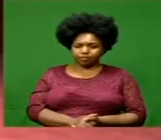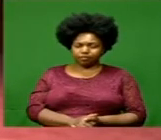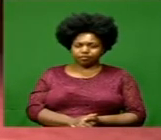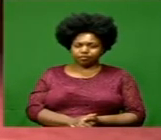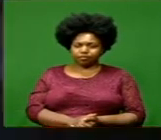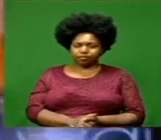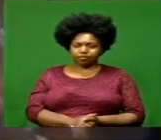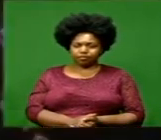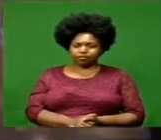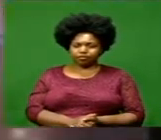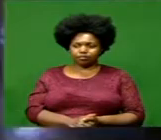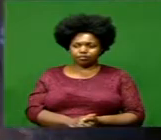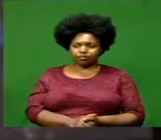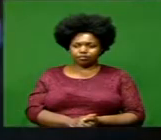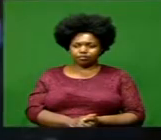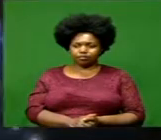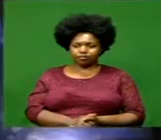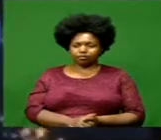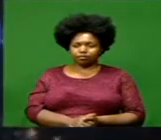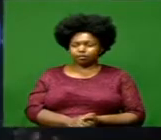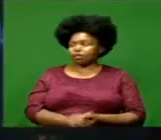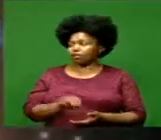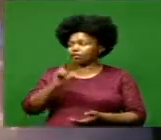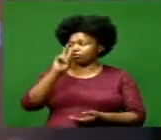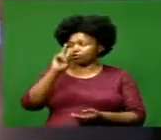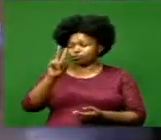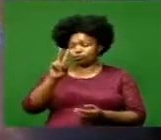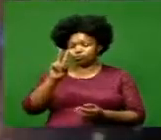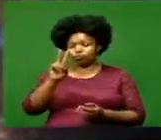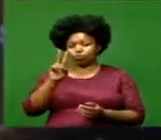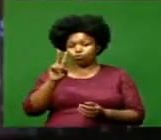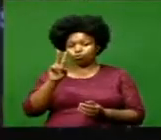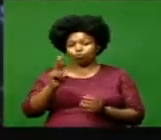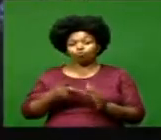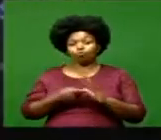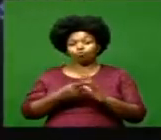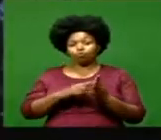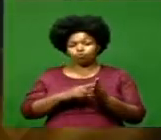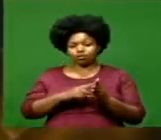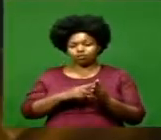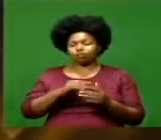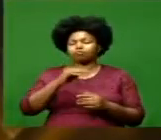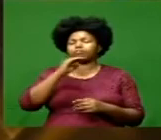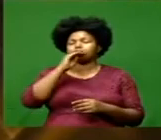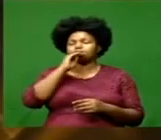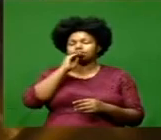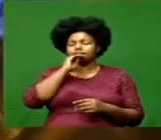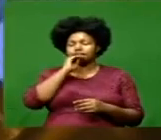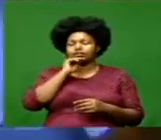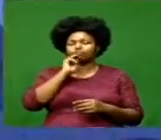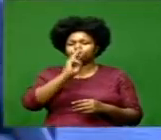kuto sige ma vigini la mabili le dago liwe la gangwane libe ni lilanga le gukome li sa bazali